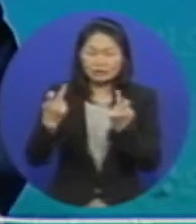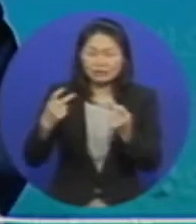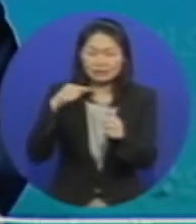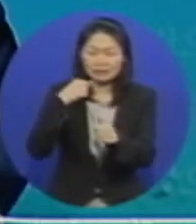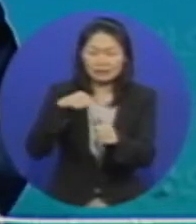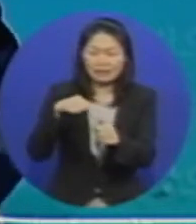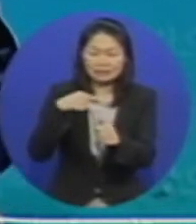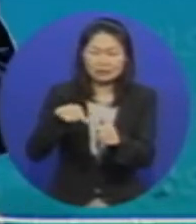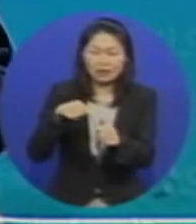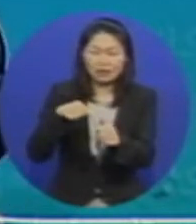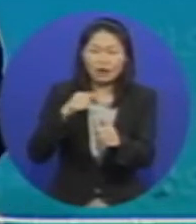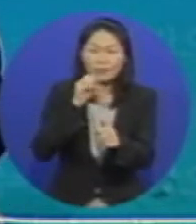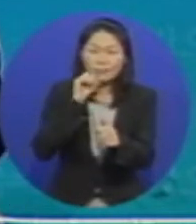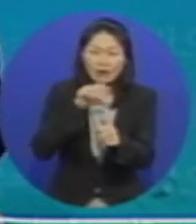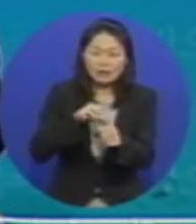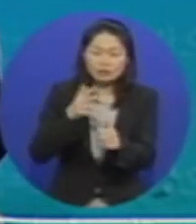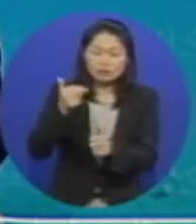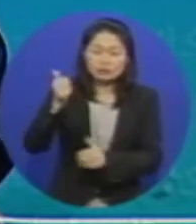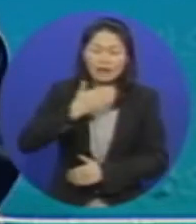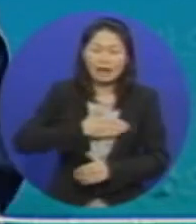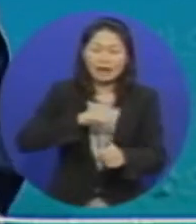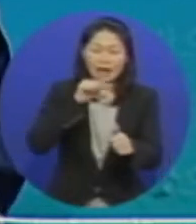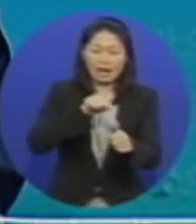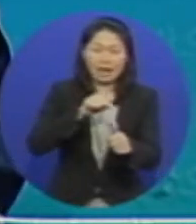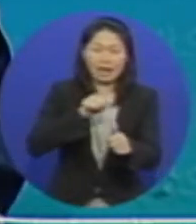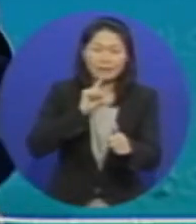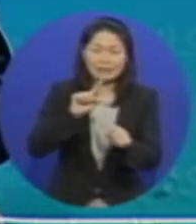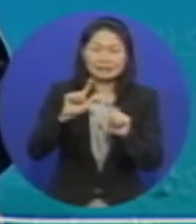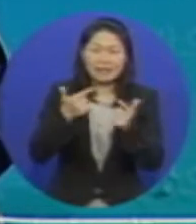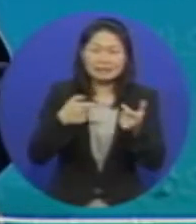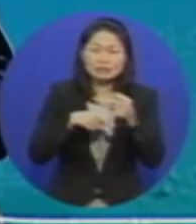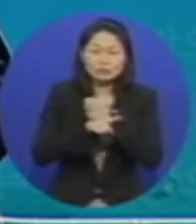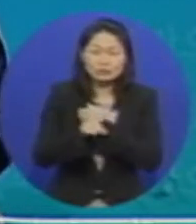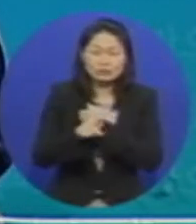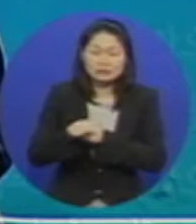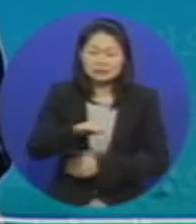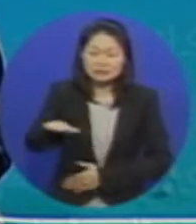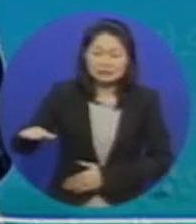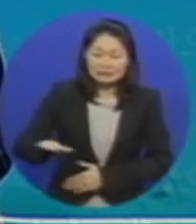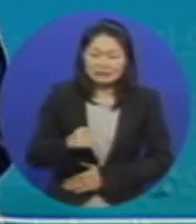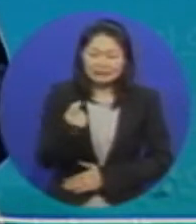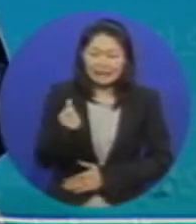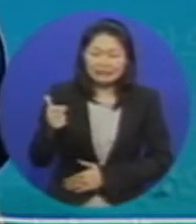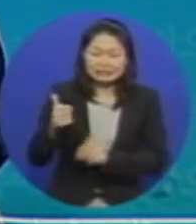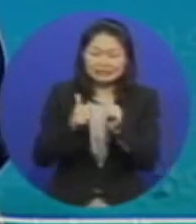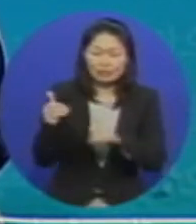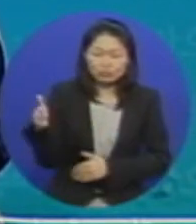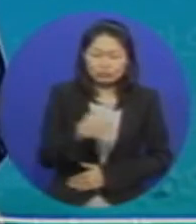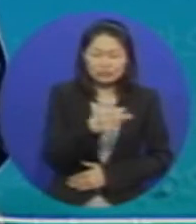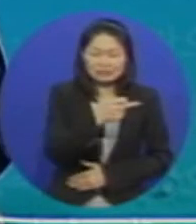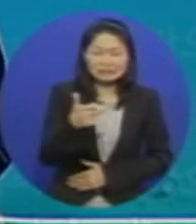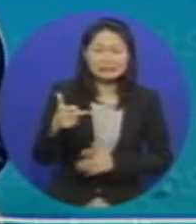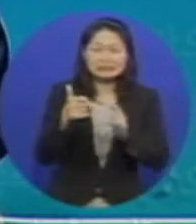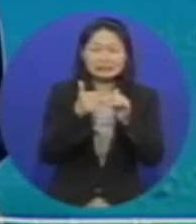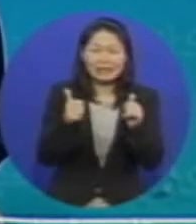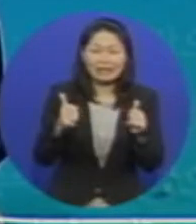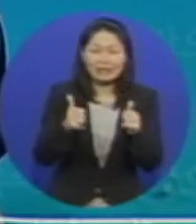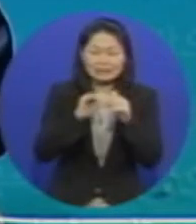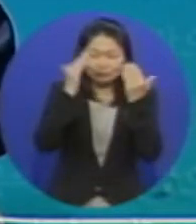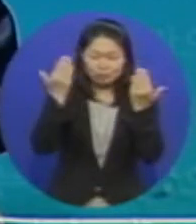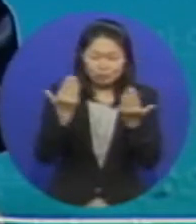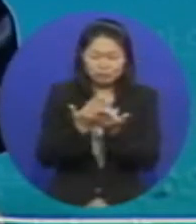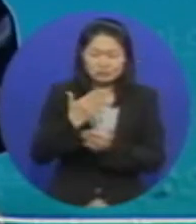가르쳐 이르기를 주를 알라 하지 아니할 것은 그들이 작은 자로부터 큰 자까지 다 나를